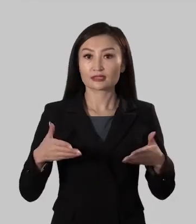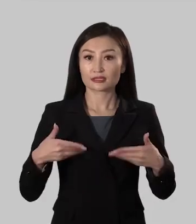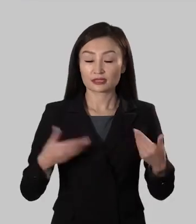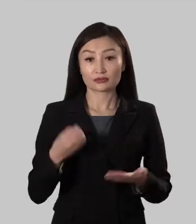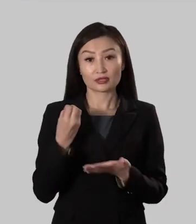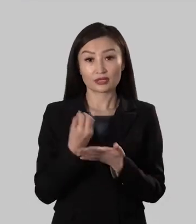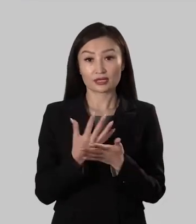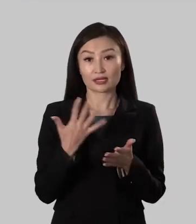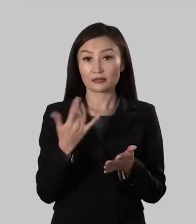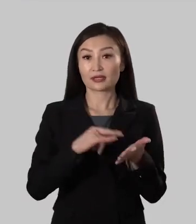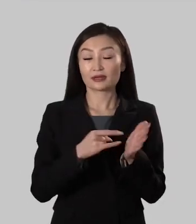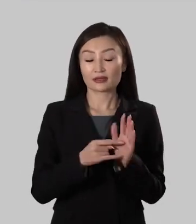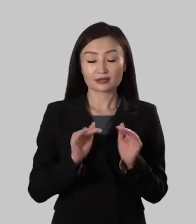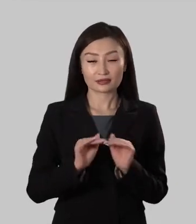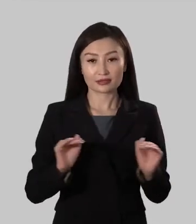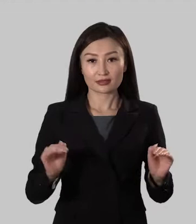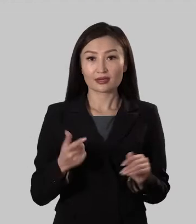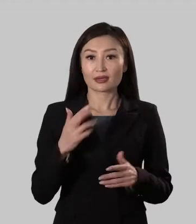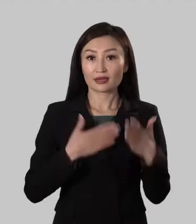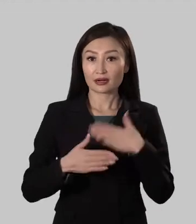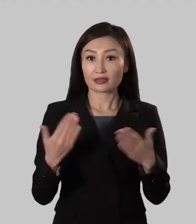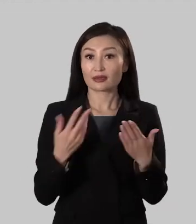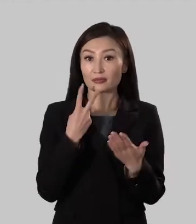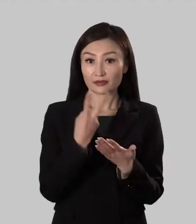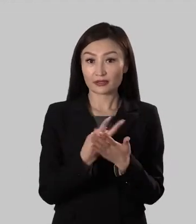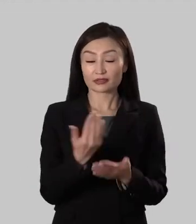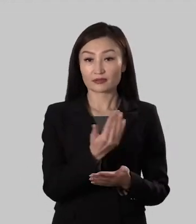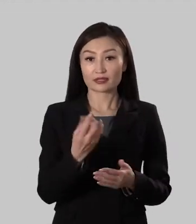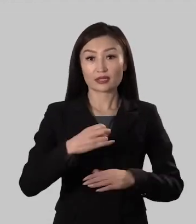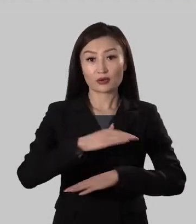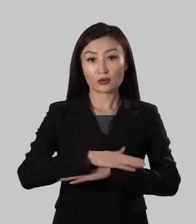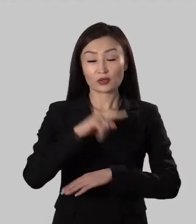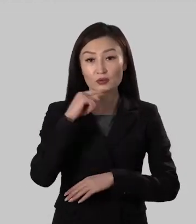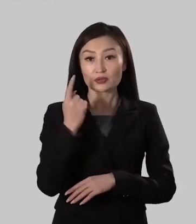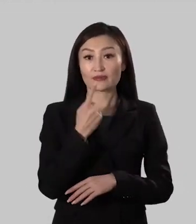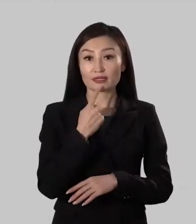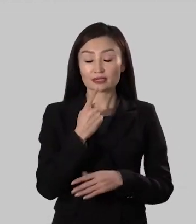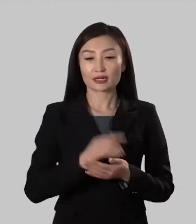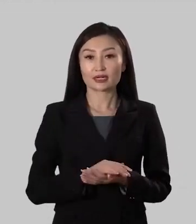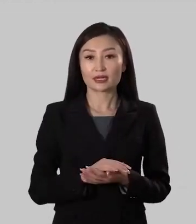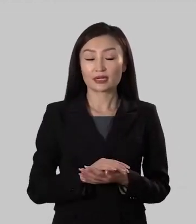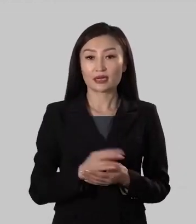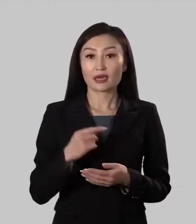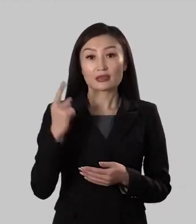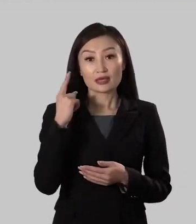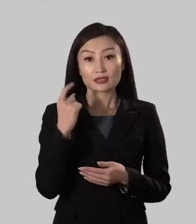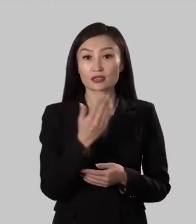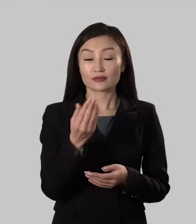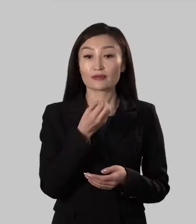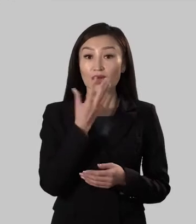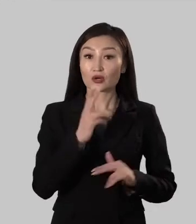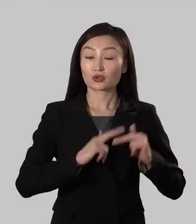Здравствуйте, дорогие пятиклассники! Я рада вновь приветствовать вас на уроке русского языка. Надеюсь, вы в